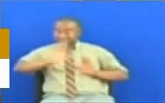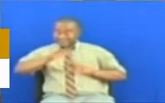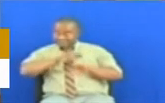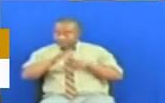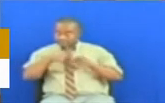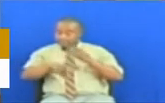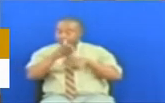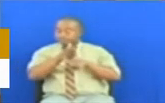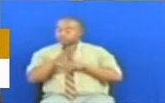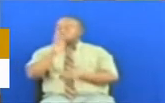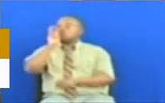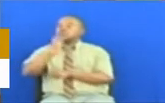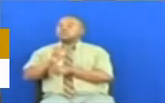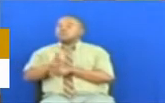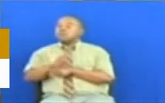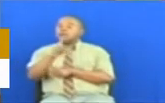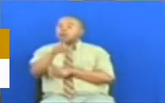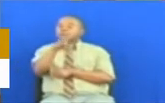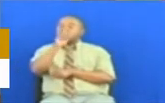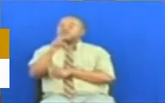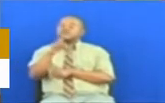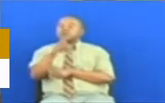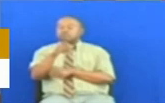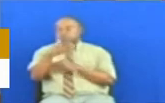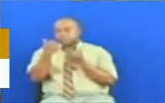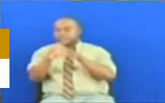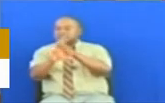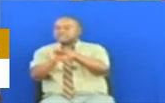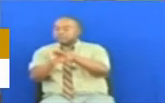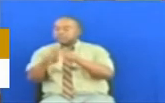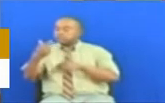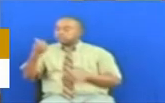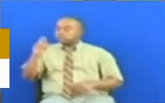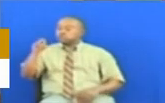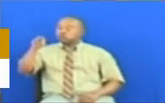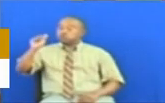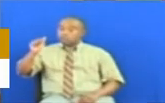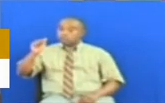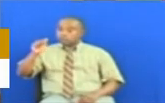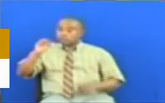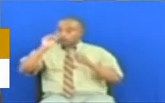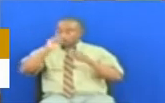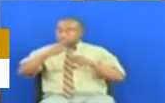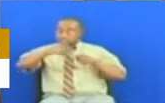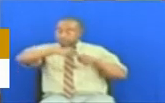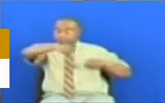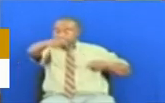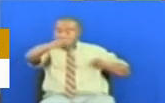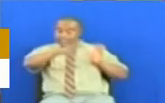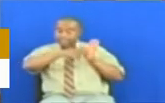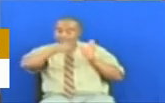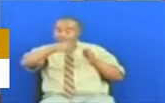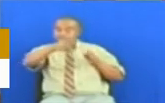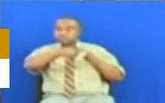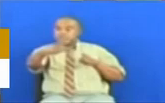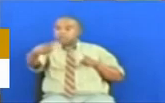shirika linalosimamia mavuvi haya ya tuna, na imeeleza wazi ni mita 70 mpaka mita 100